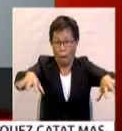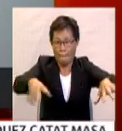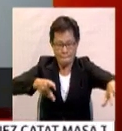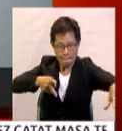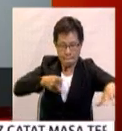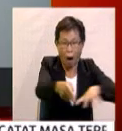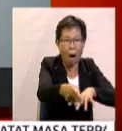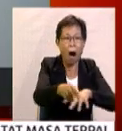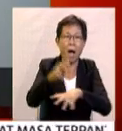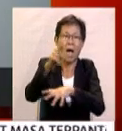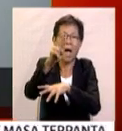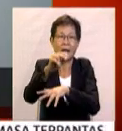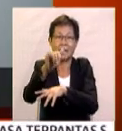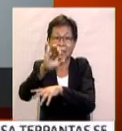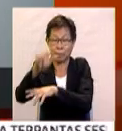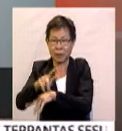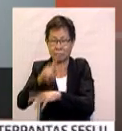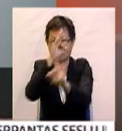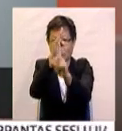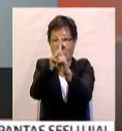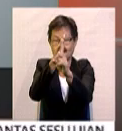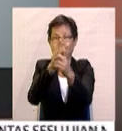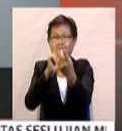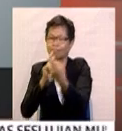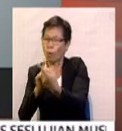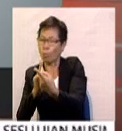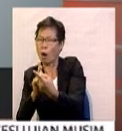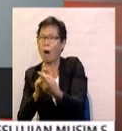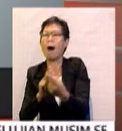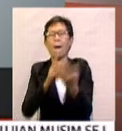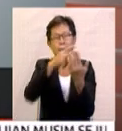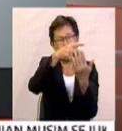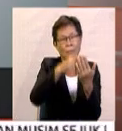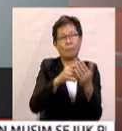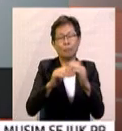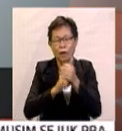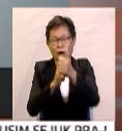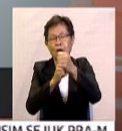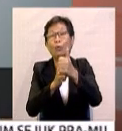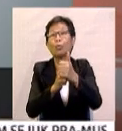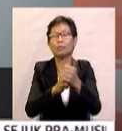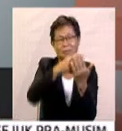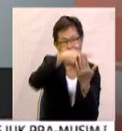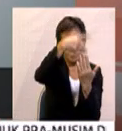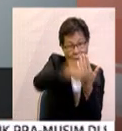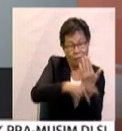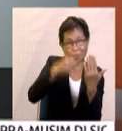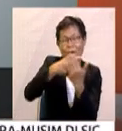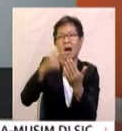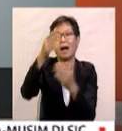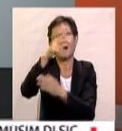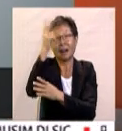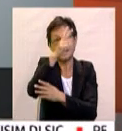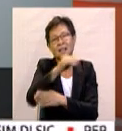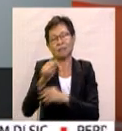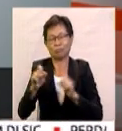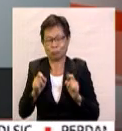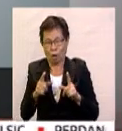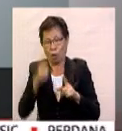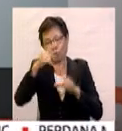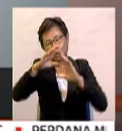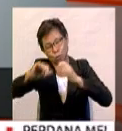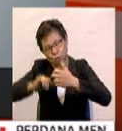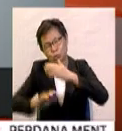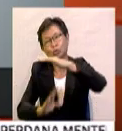NACP menetapkan sasaran yang praktikal berdasarkan inisiatif yang akan diambil oleh setiap agensi kerajaan dan swasta dalam